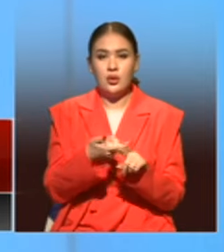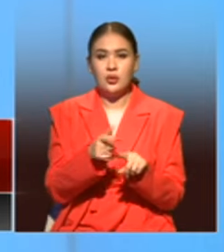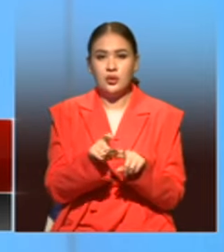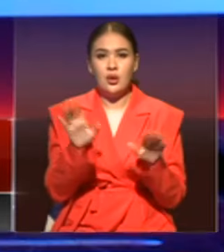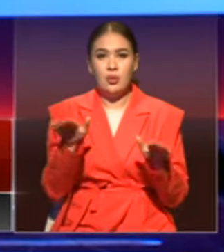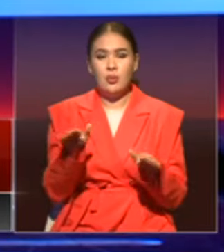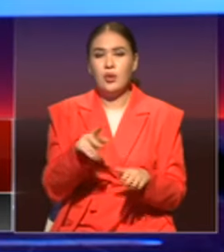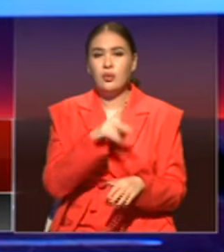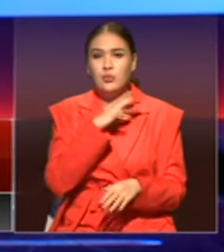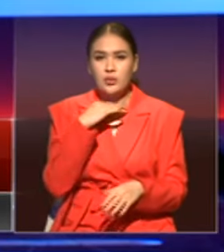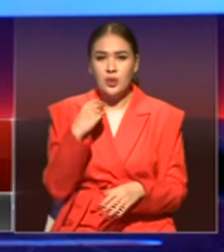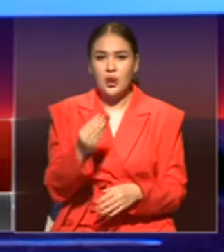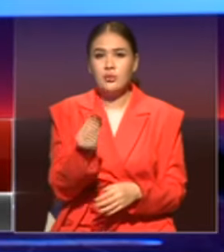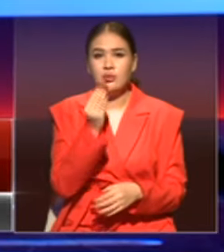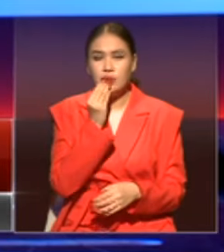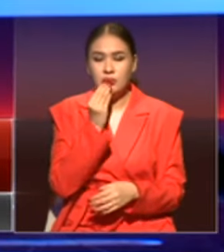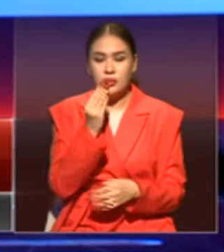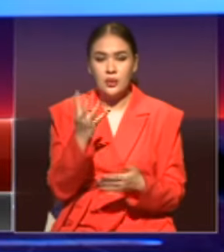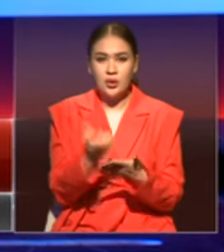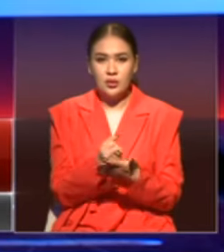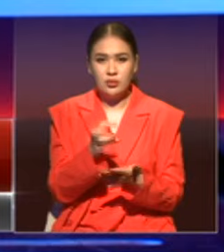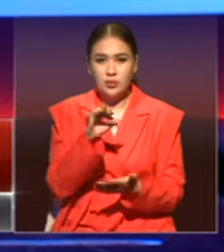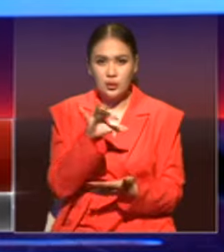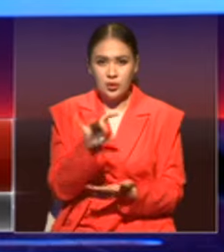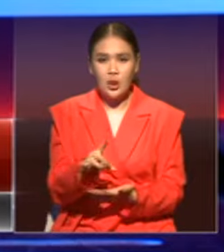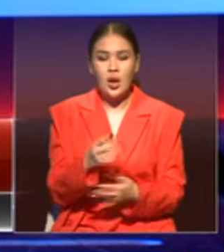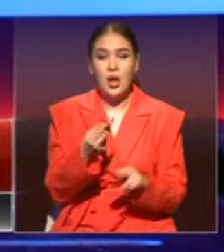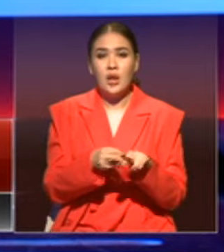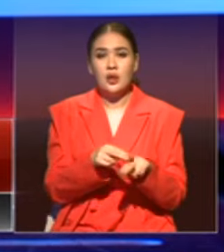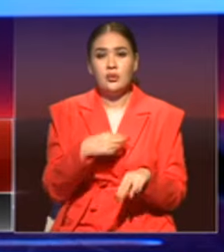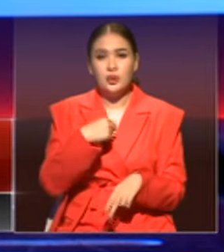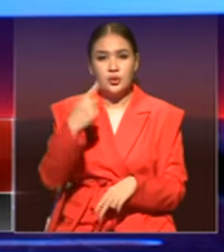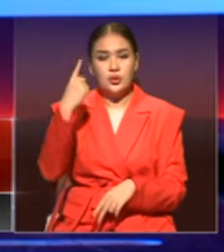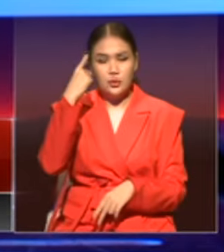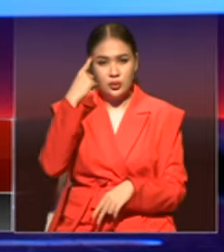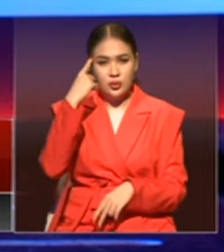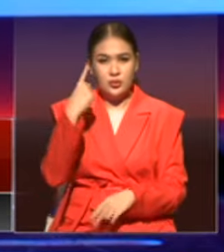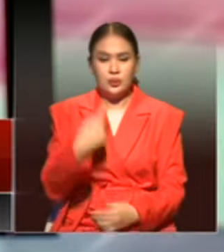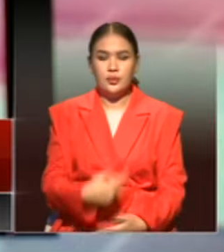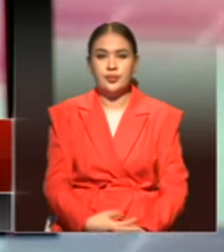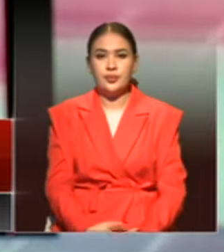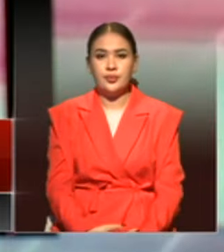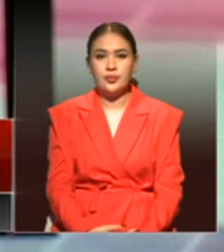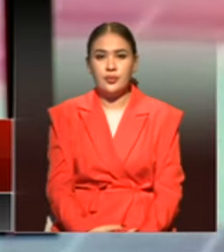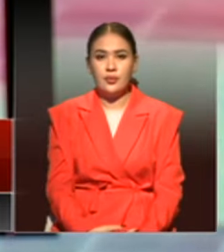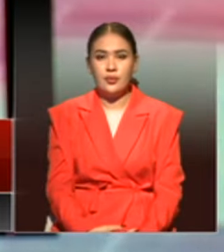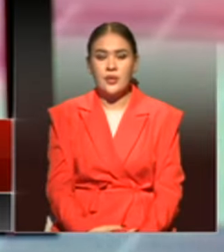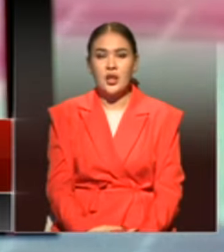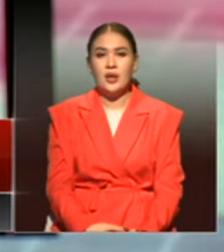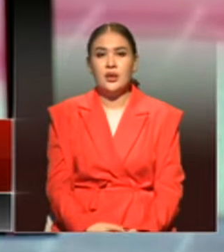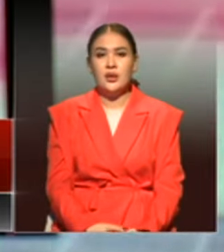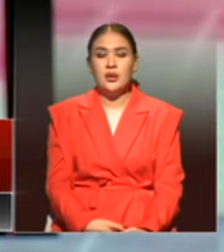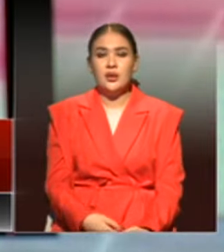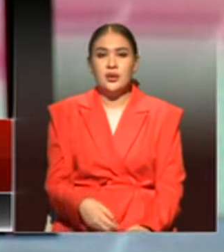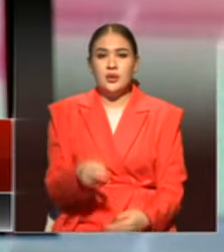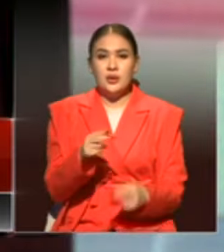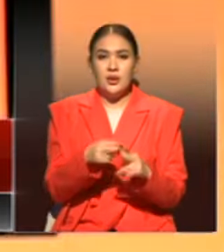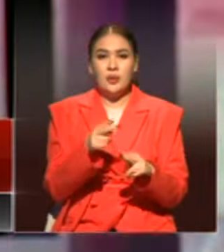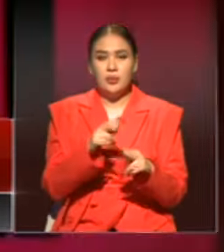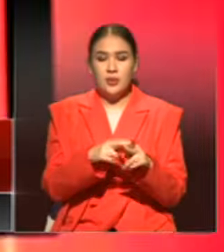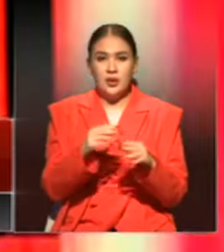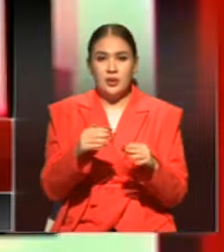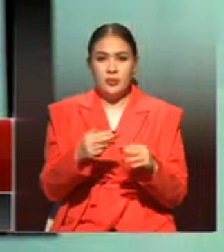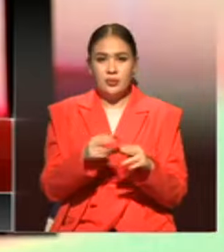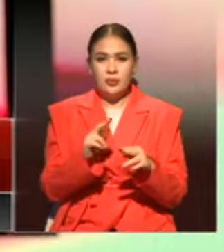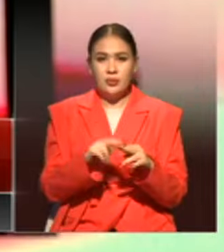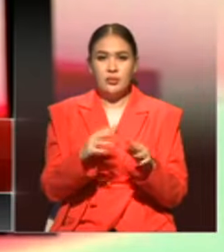жейді сол жерде. Сондықтан менің өбір жеке пікірім, ойым, темір бағанадардан биіктеп қойып,